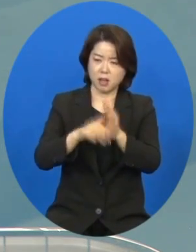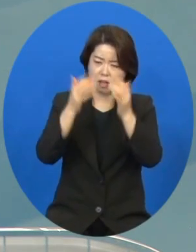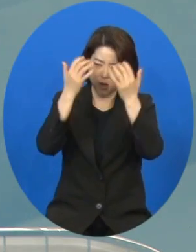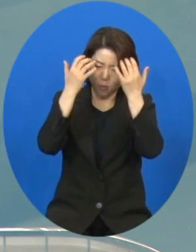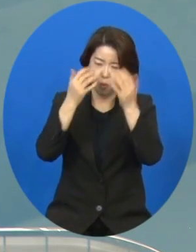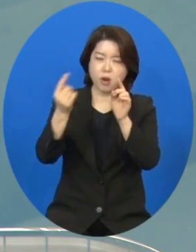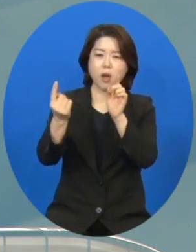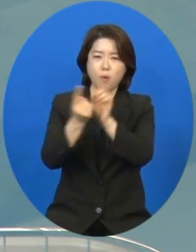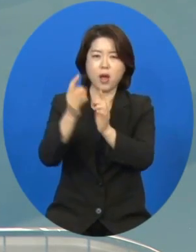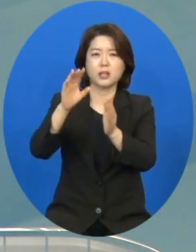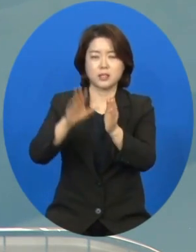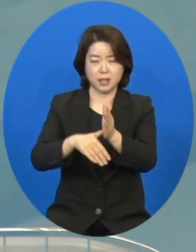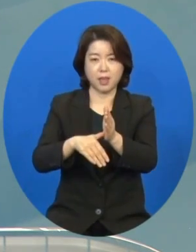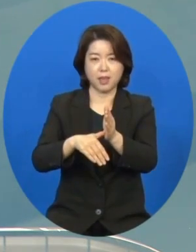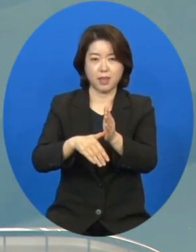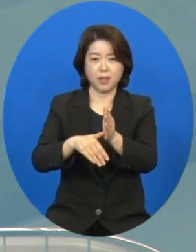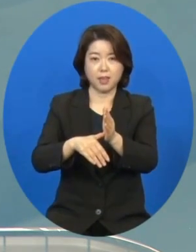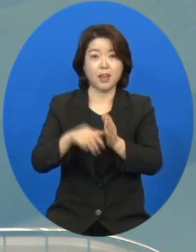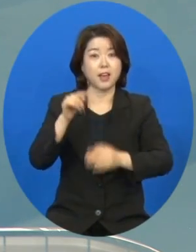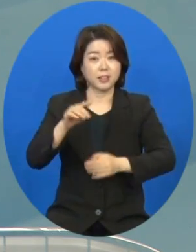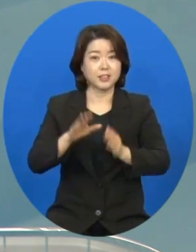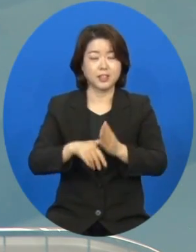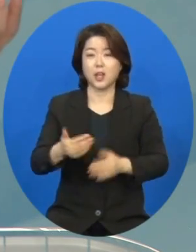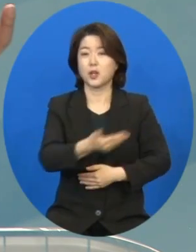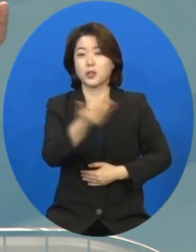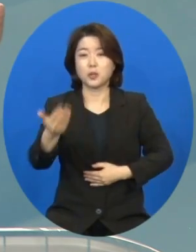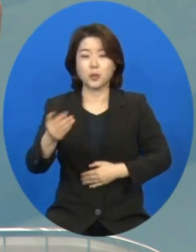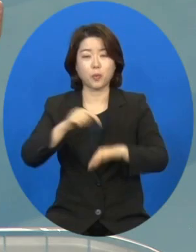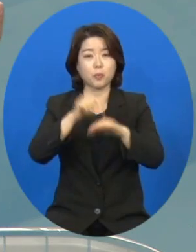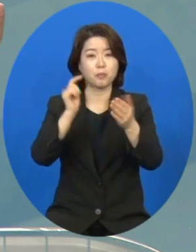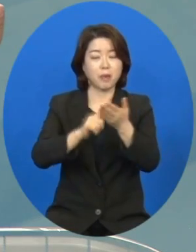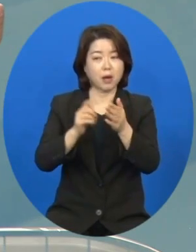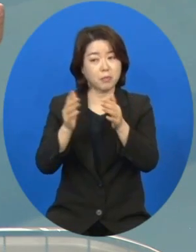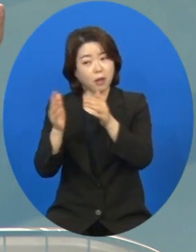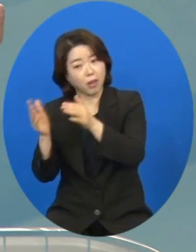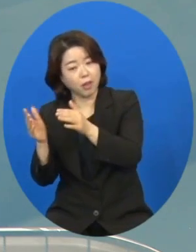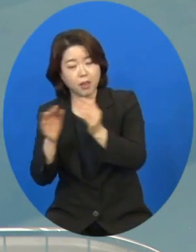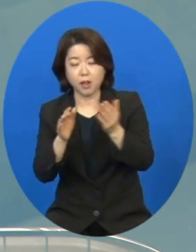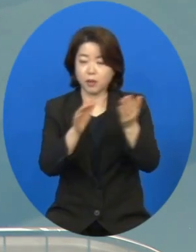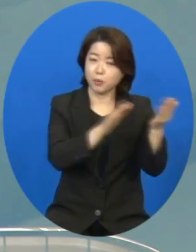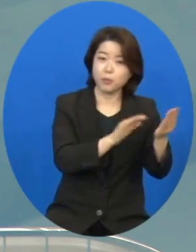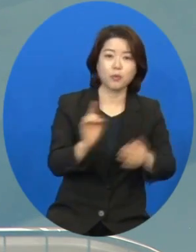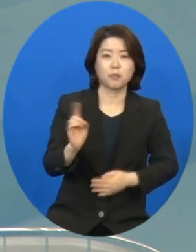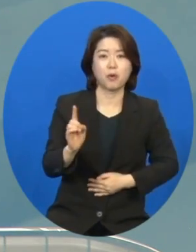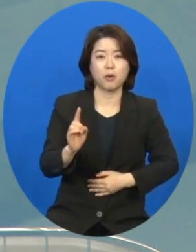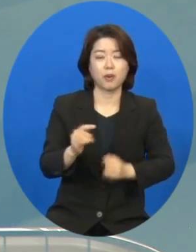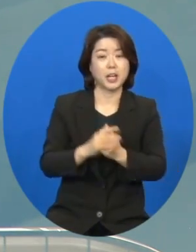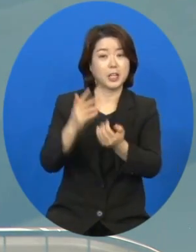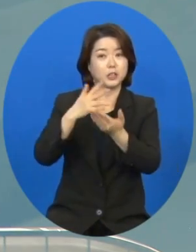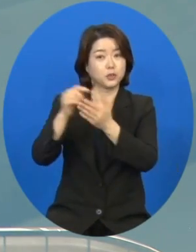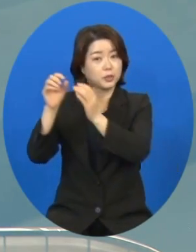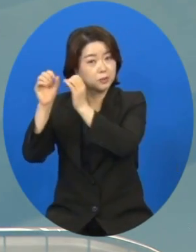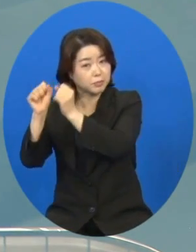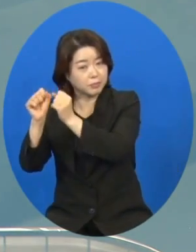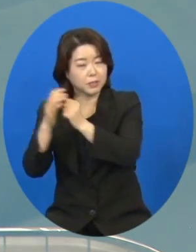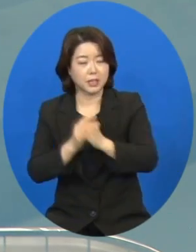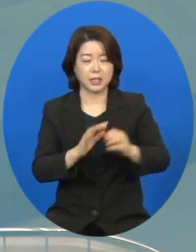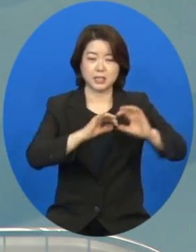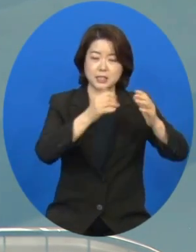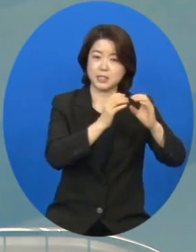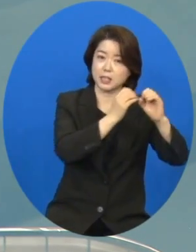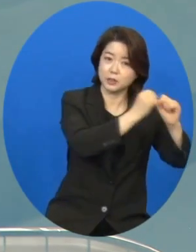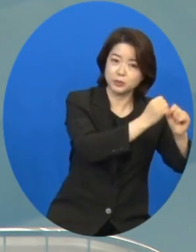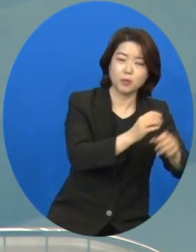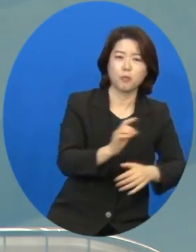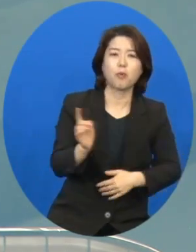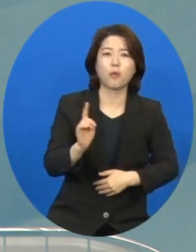고난이 닥쳐왔을 때 여러분은 어느 쪽으로 기울지요? 주님께로 기웁니까? 세상 쪽으로